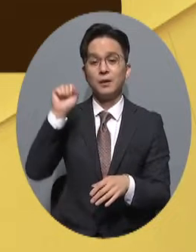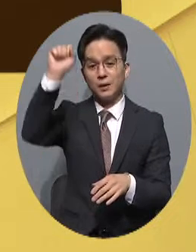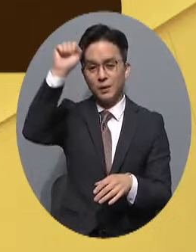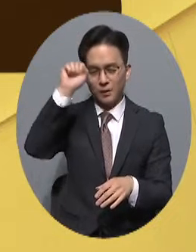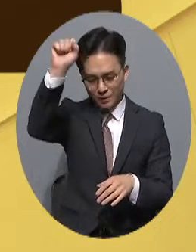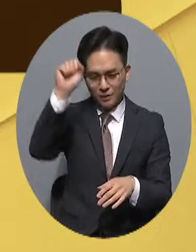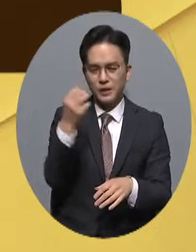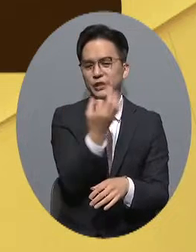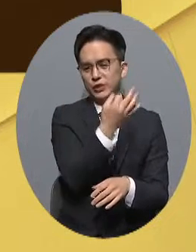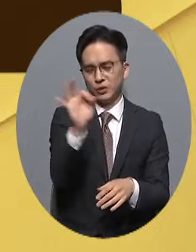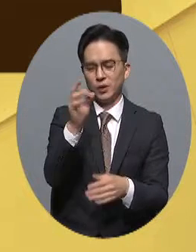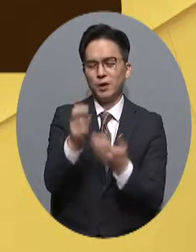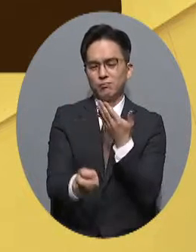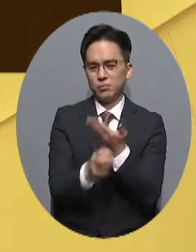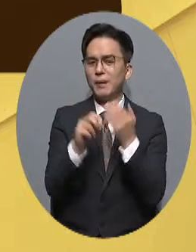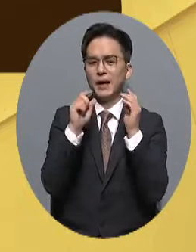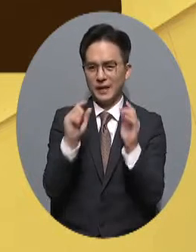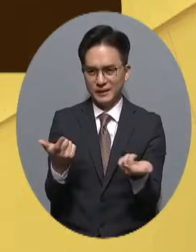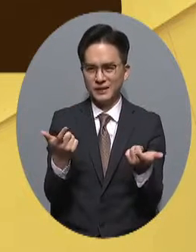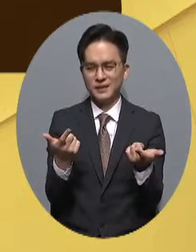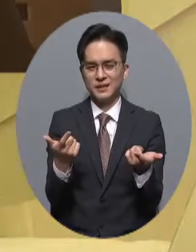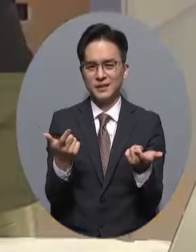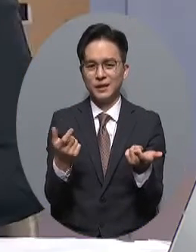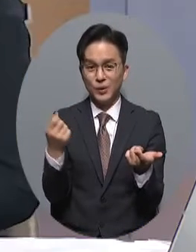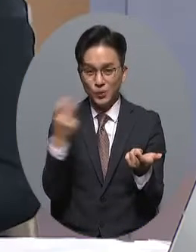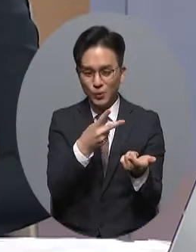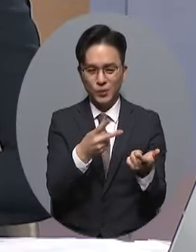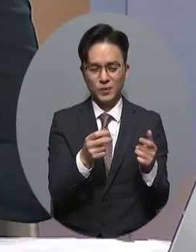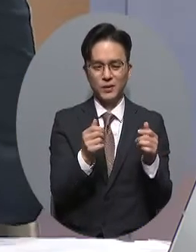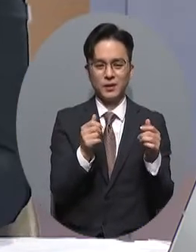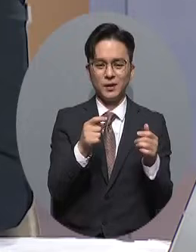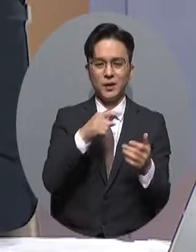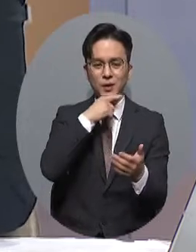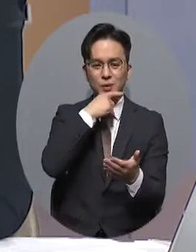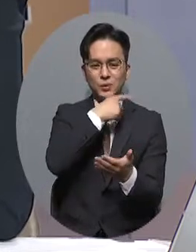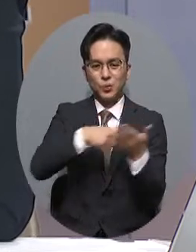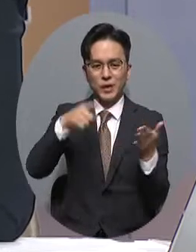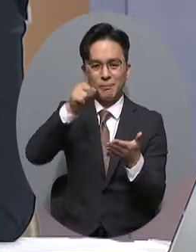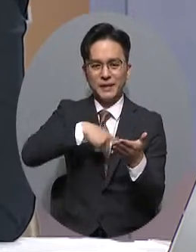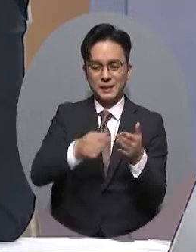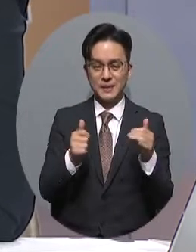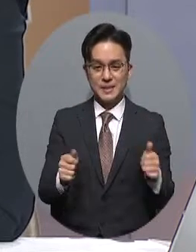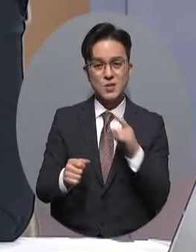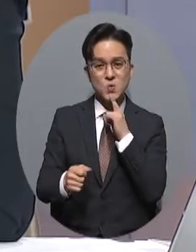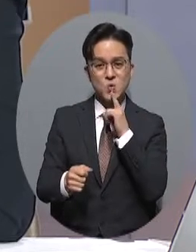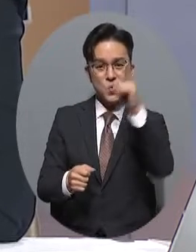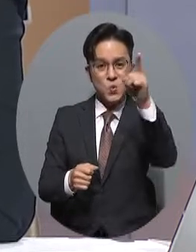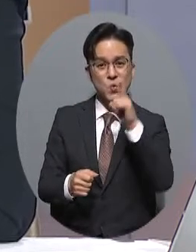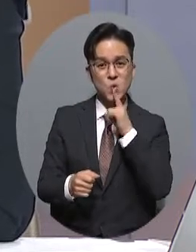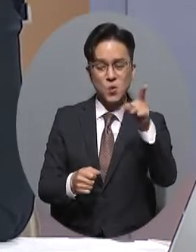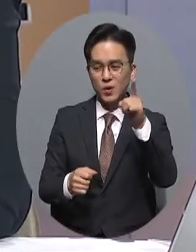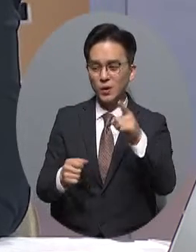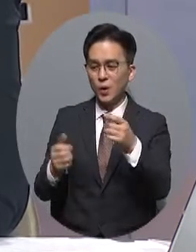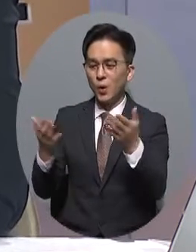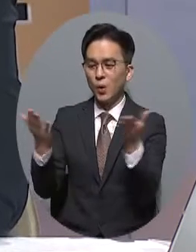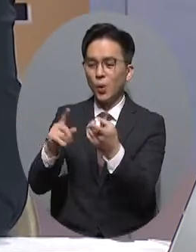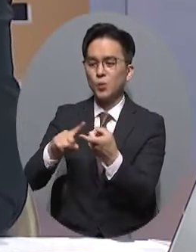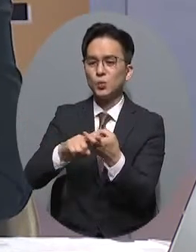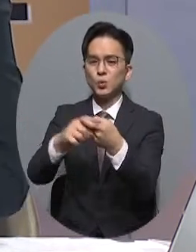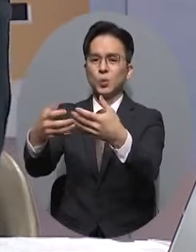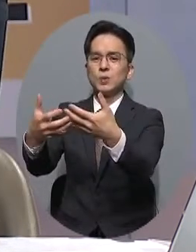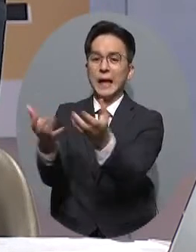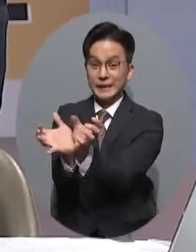않습니다 노동자 입장에서는 어찌됐든 수십억씩의 손해배상 청구를 받게 된다면 생존의 위협을 느낄 수밖에